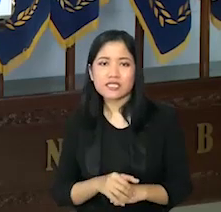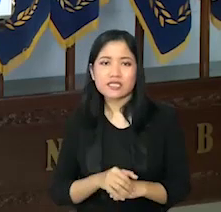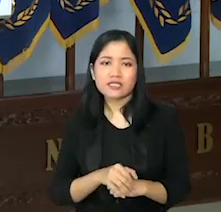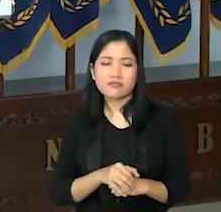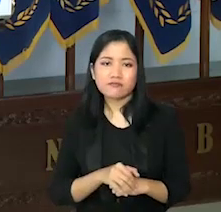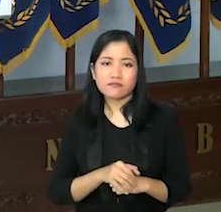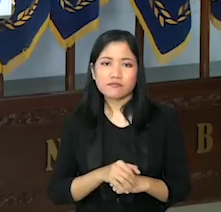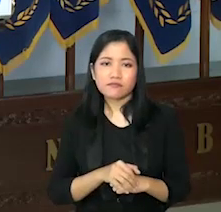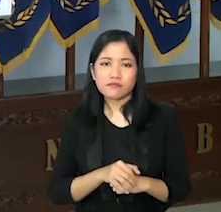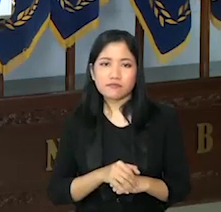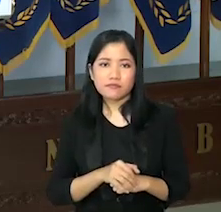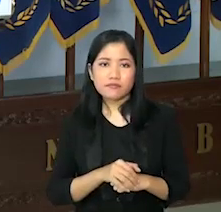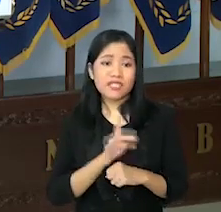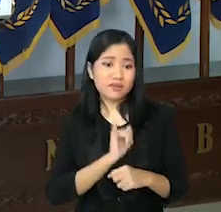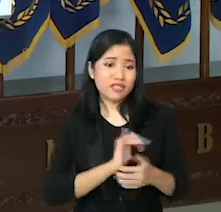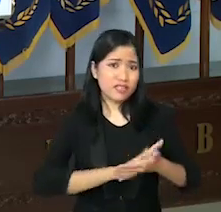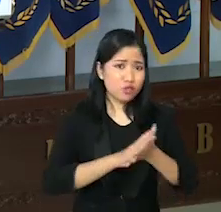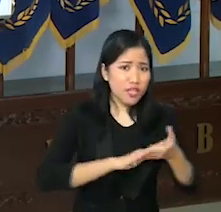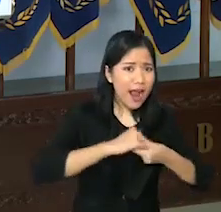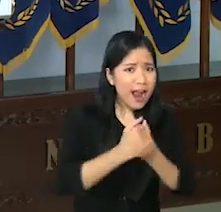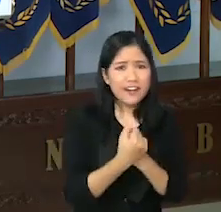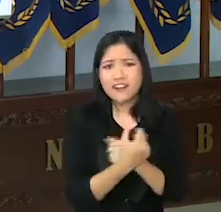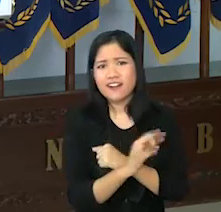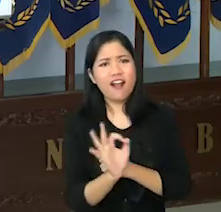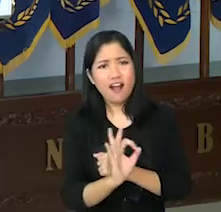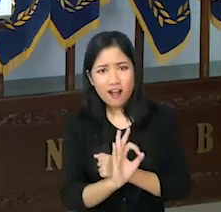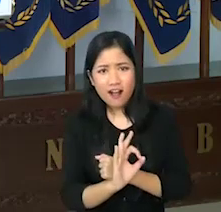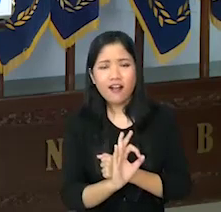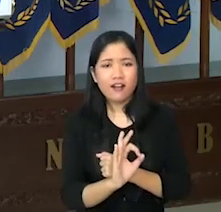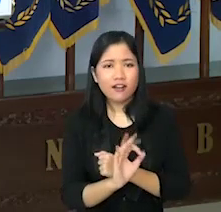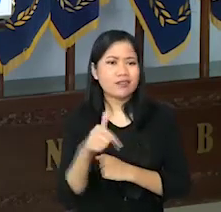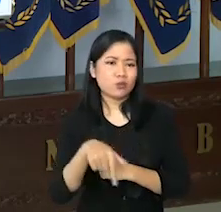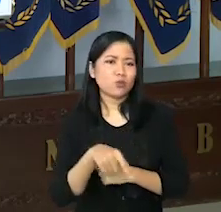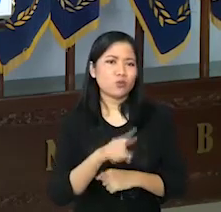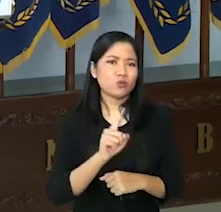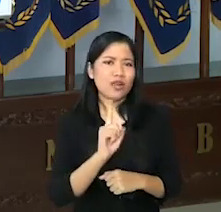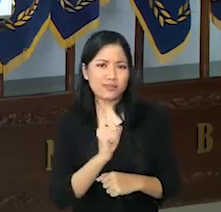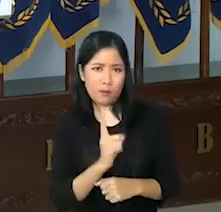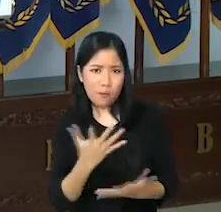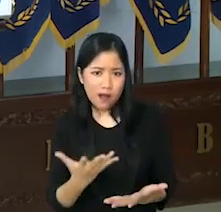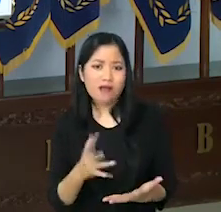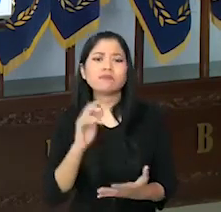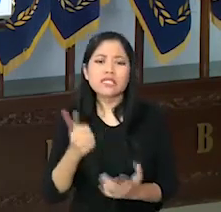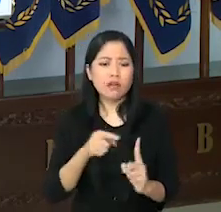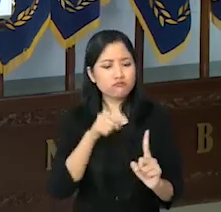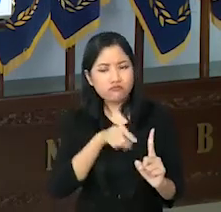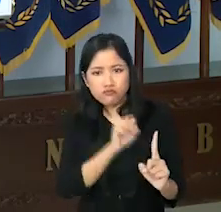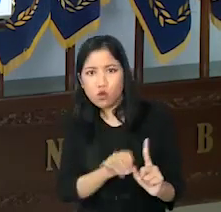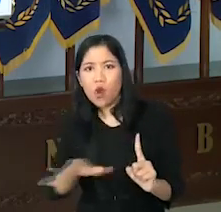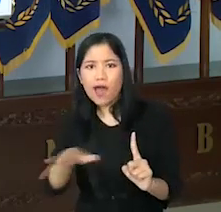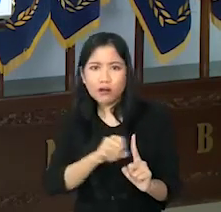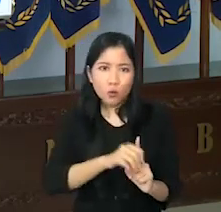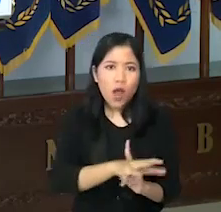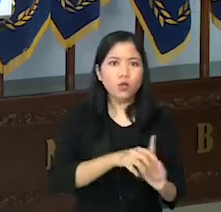untuk tidak rajin mencuci tangan sehingga akibatnya adalah penularan yang terus-menerus